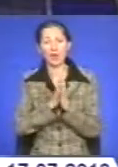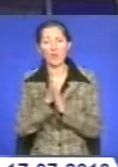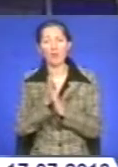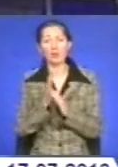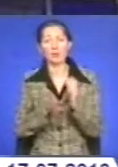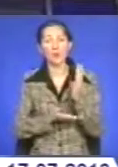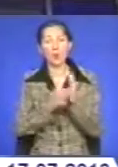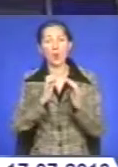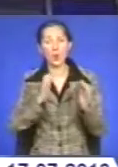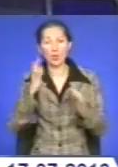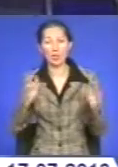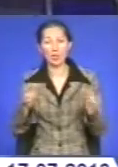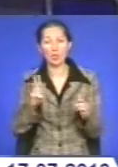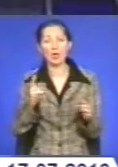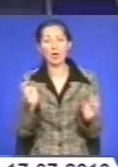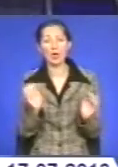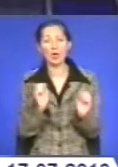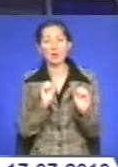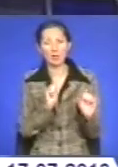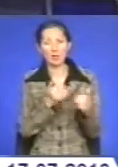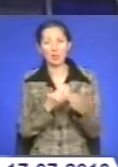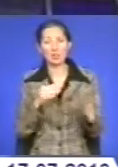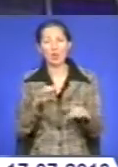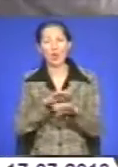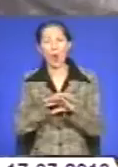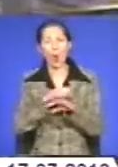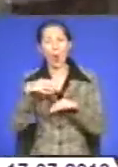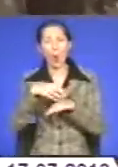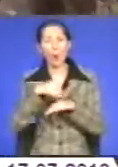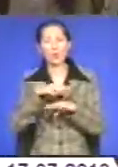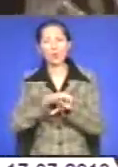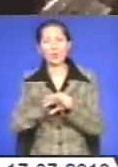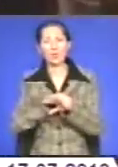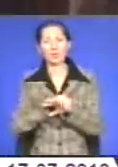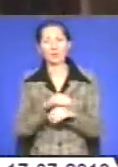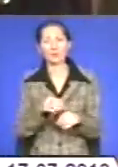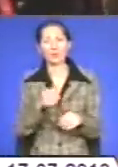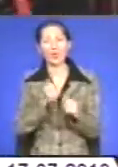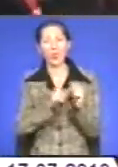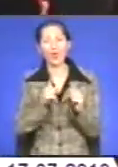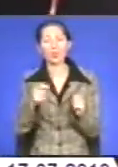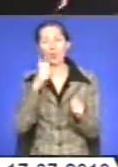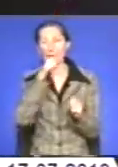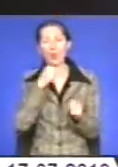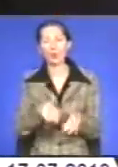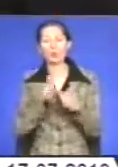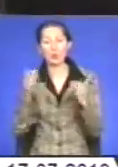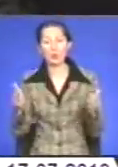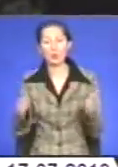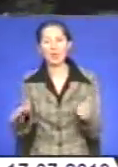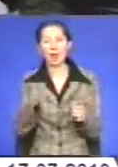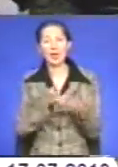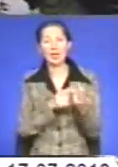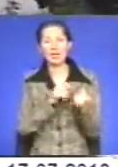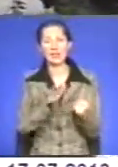від укусів кліщів, цікавилася Ірина Демчук. Кожним роком збільшується кількість територій, де можна потерпіти